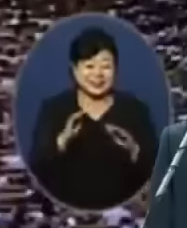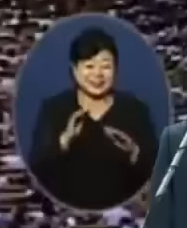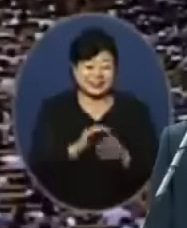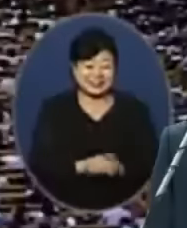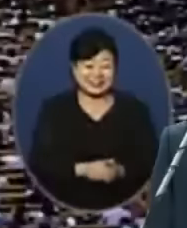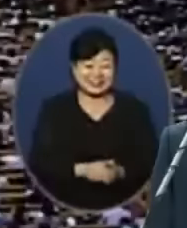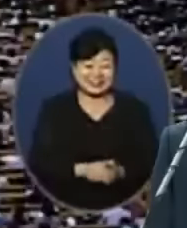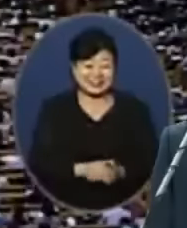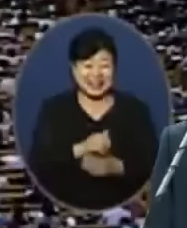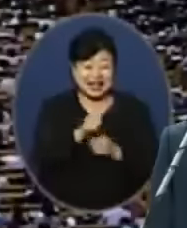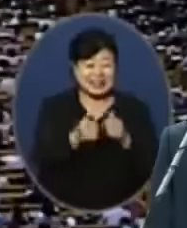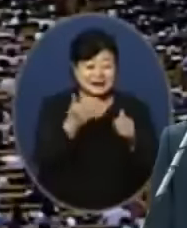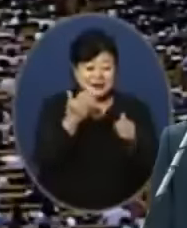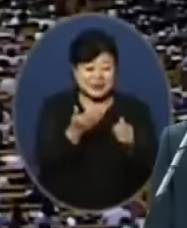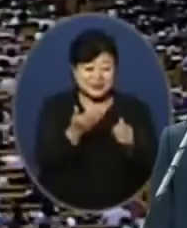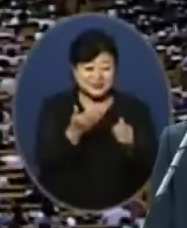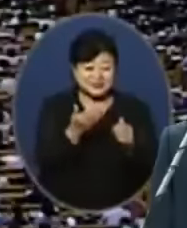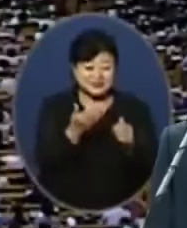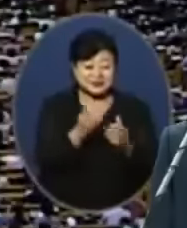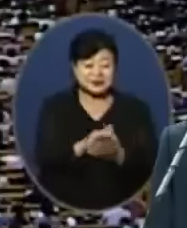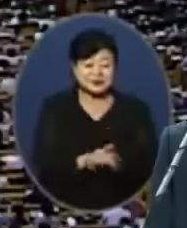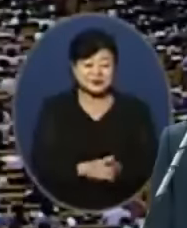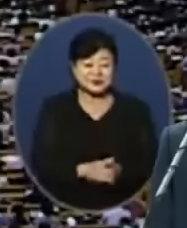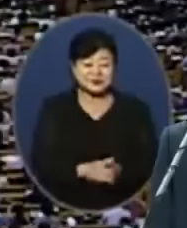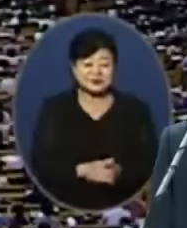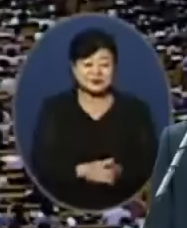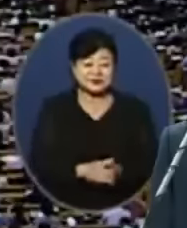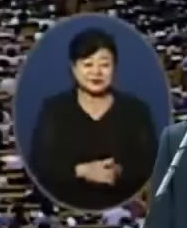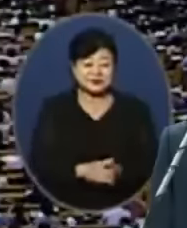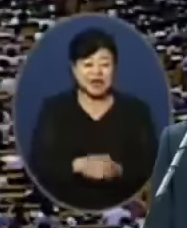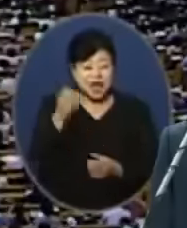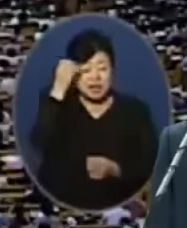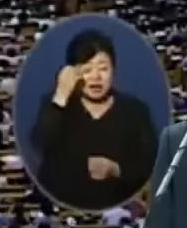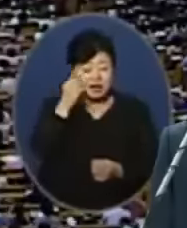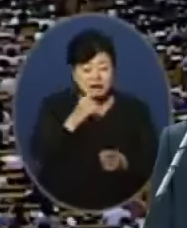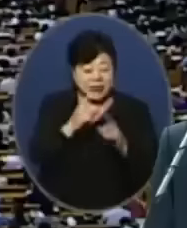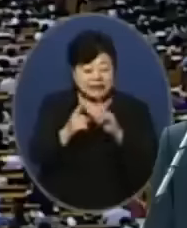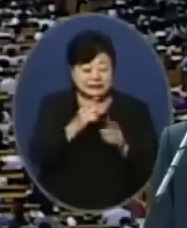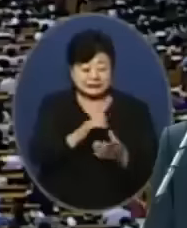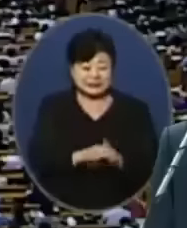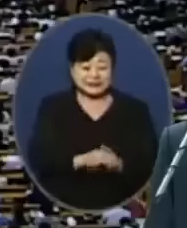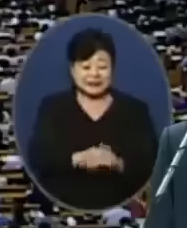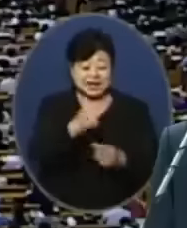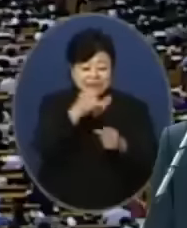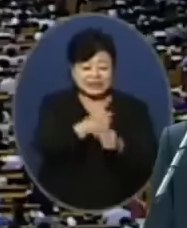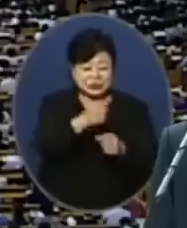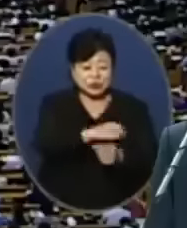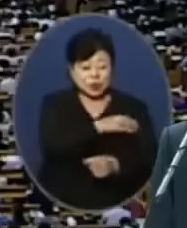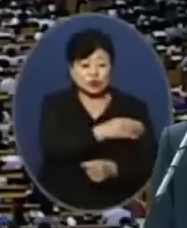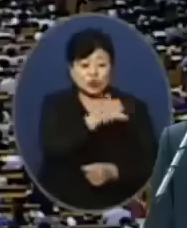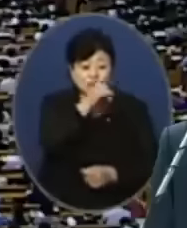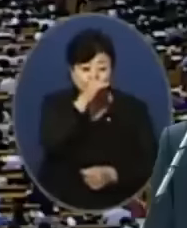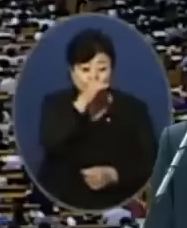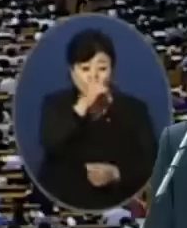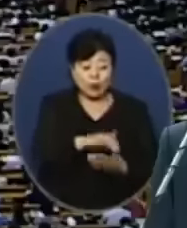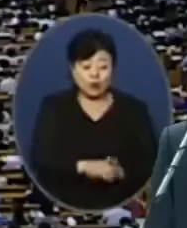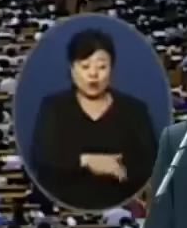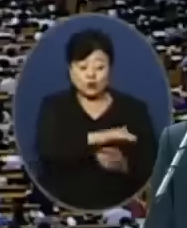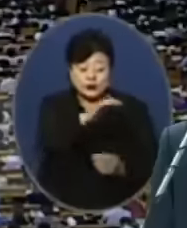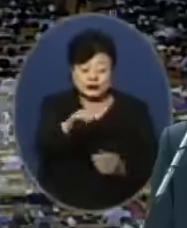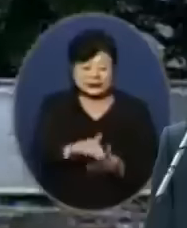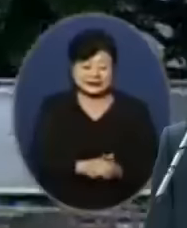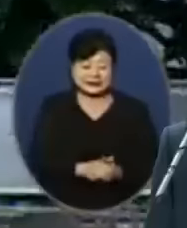오늘날 하나님께서는 영이신데 하나님의 말씀은 창조적인 능력이 있는 것처럼